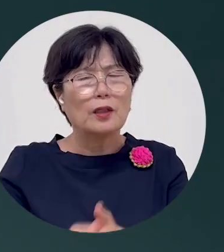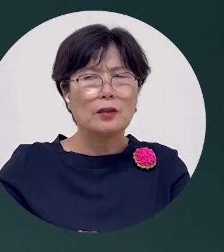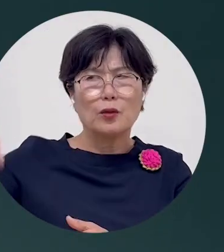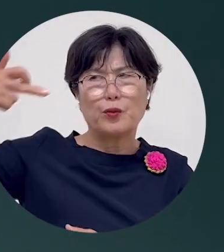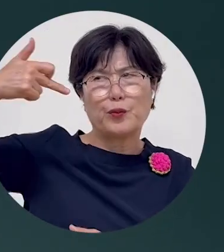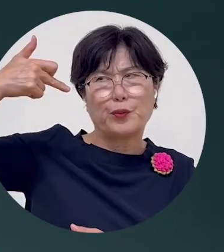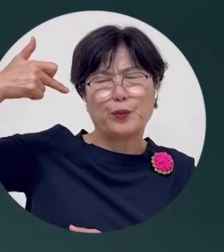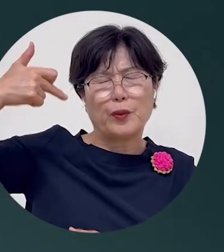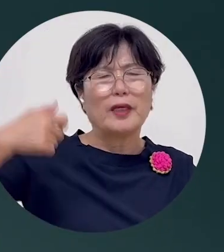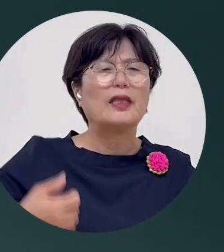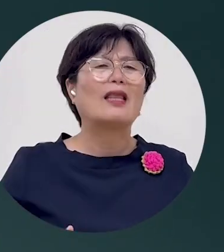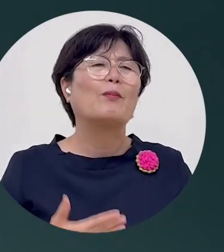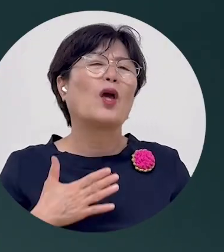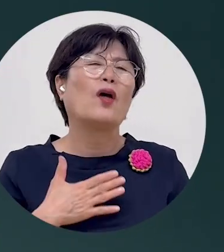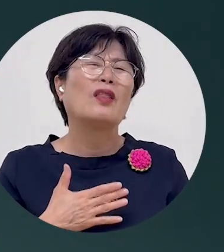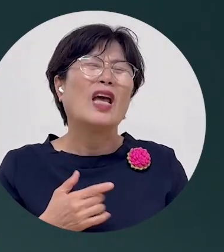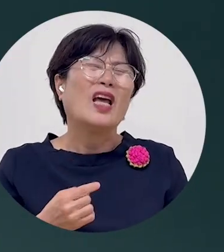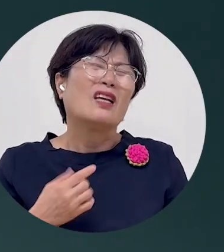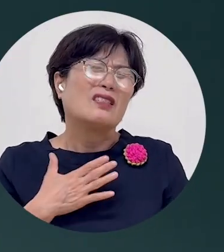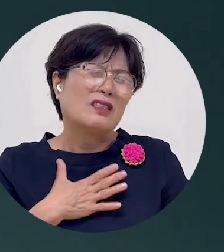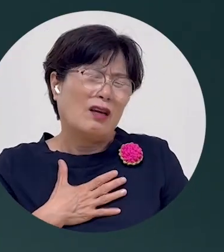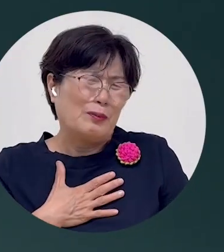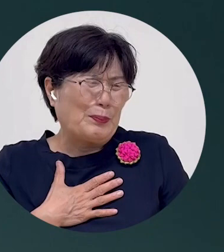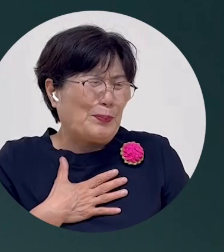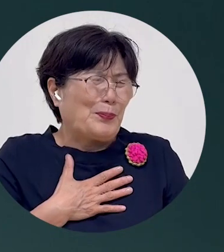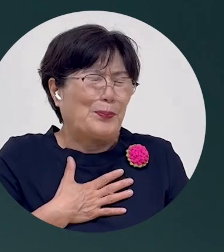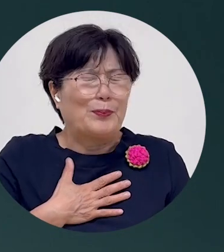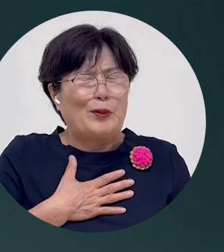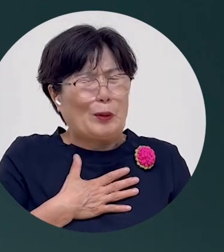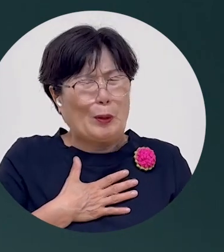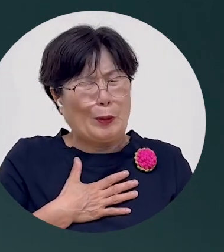사실만큼은 찝찝한 불안함이 듭니다.